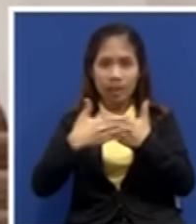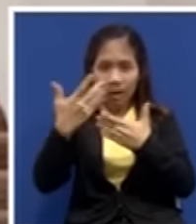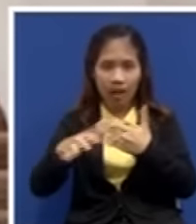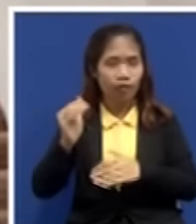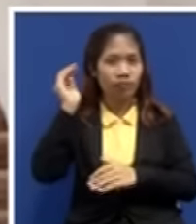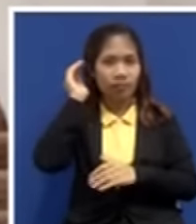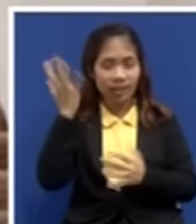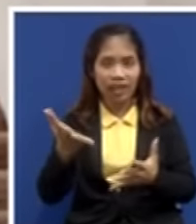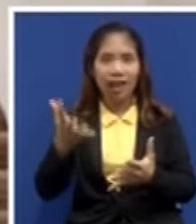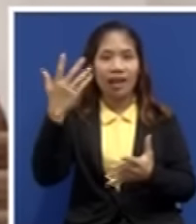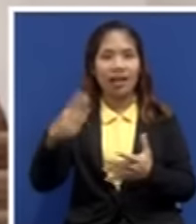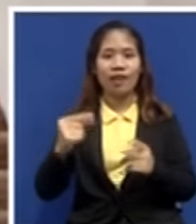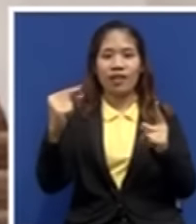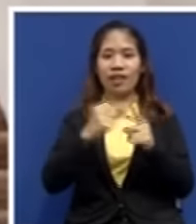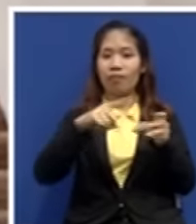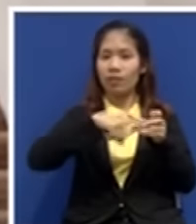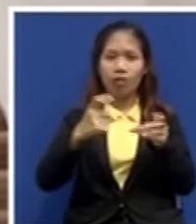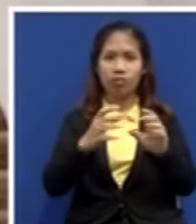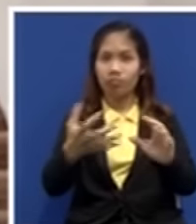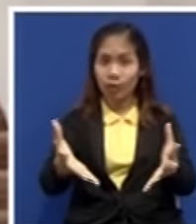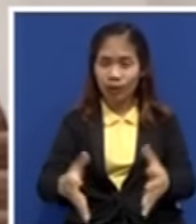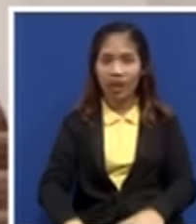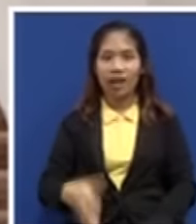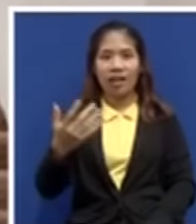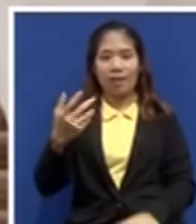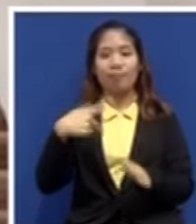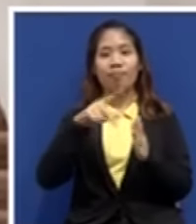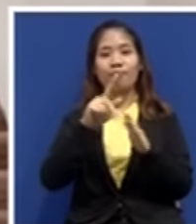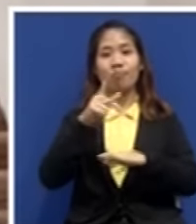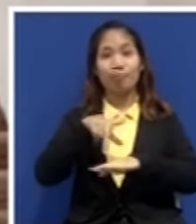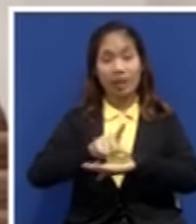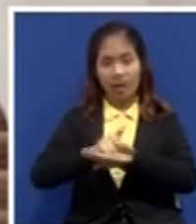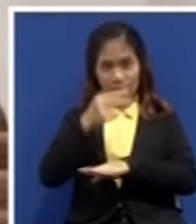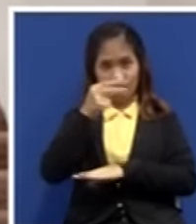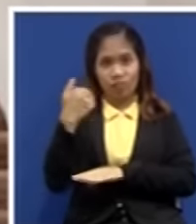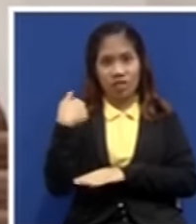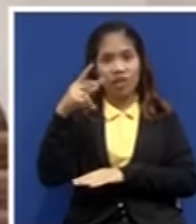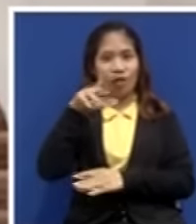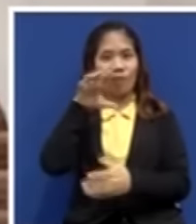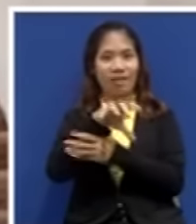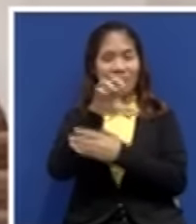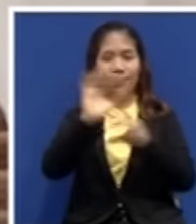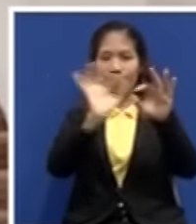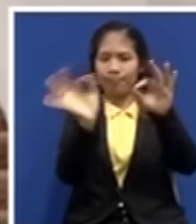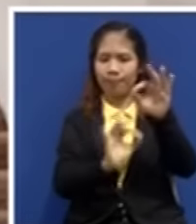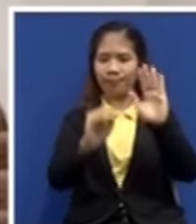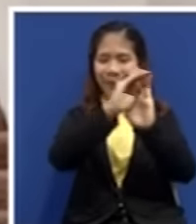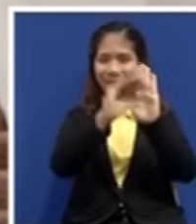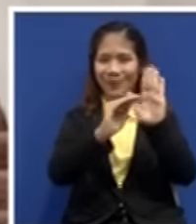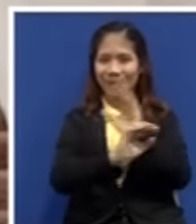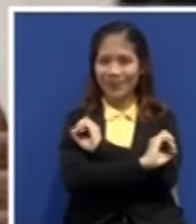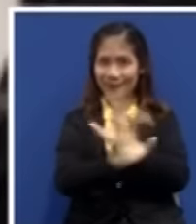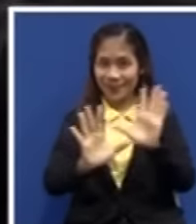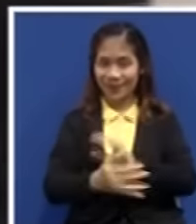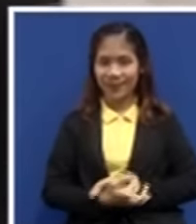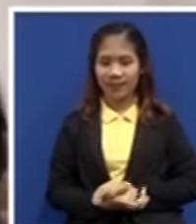ะครับแล้วก็ให้ถอนคำพูดแล้วนะครับท่านประธานดูนะครับมันมีข้อบังคับที่เขียนไว้ชัดเจนนะครับ ยาว